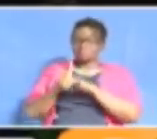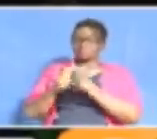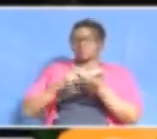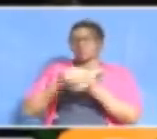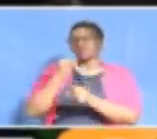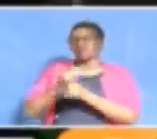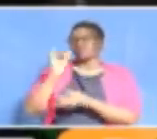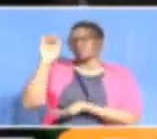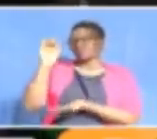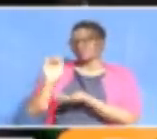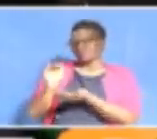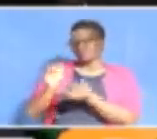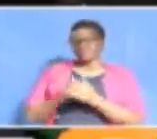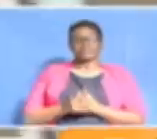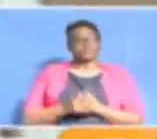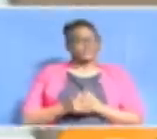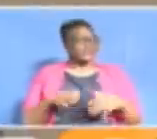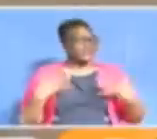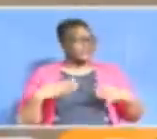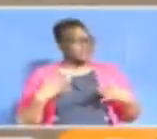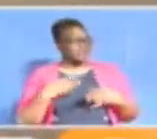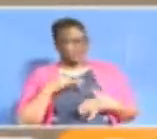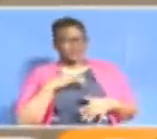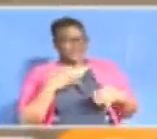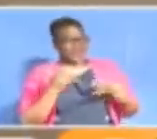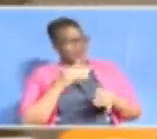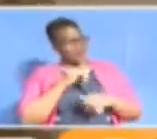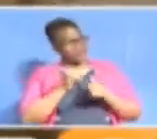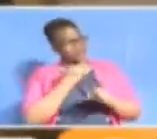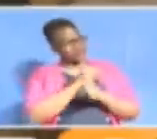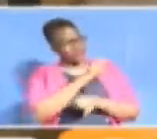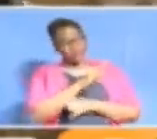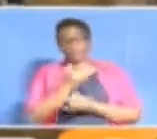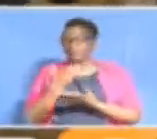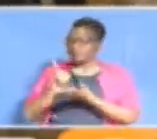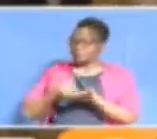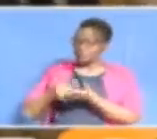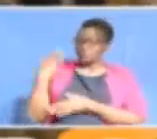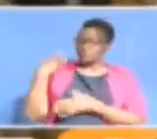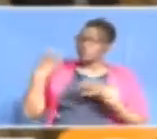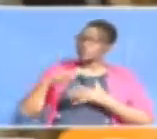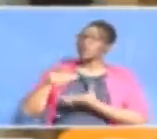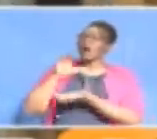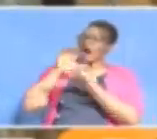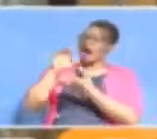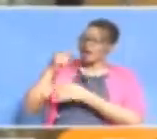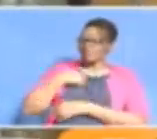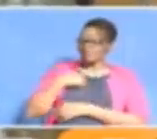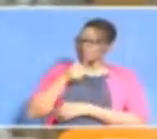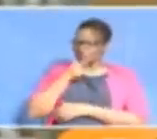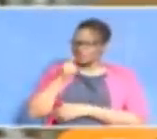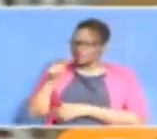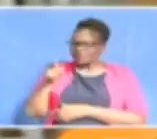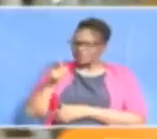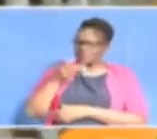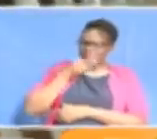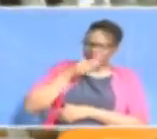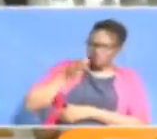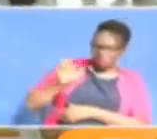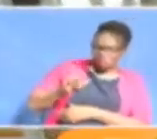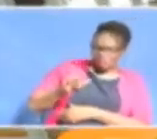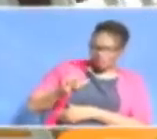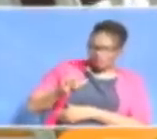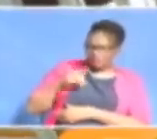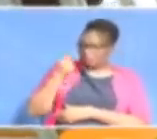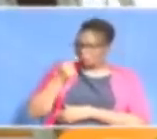zako watu wanakuchukulia namna gani? Walikuwa wananichekelea sana. Walikuwa wanauliza, "Huyu ni chali ama ni madam?" Juu kitu ya kwanza nilikuwa